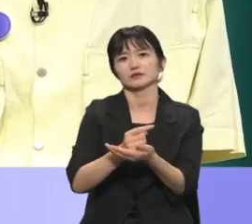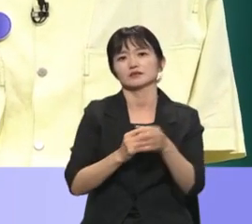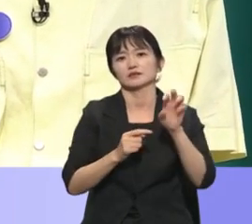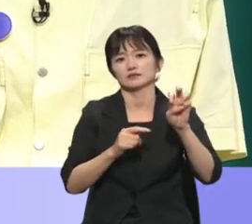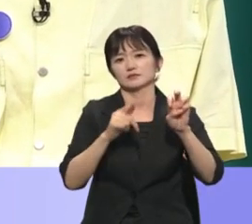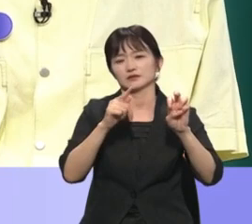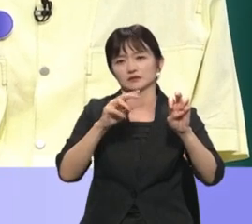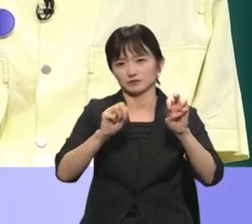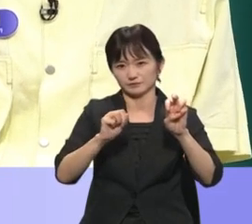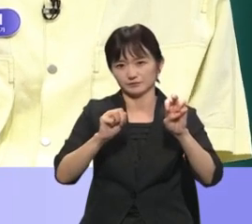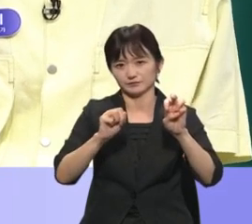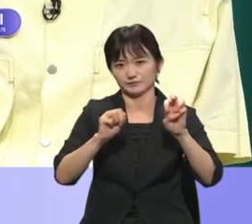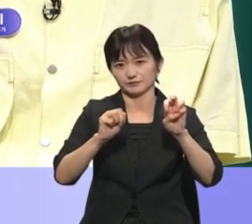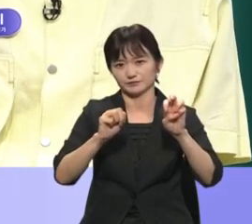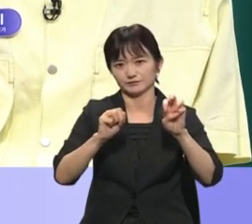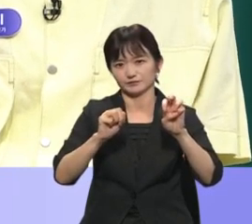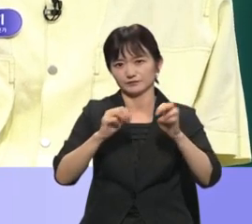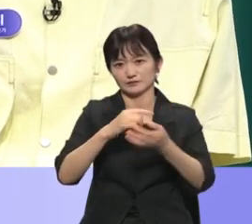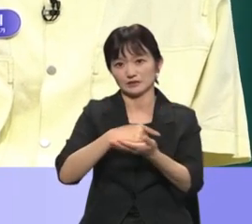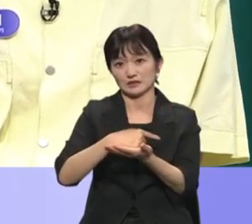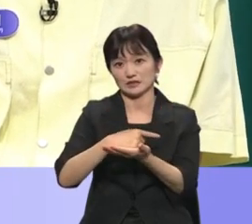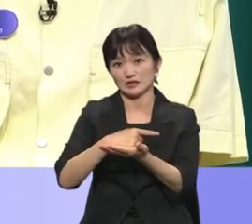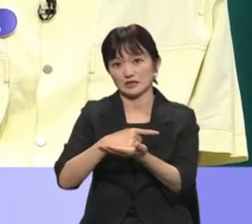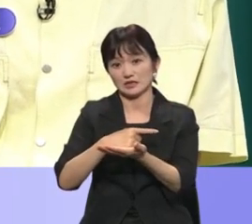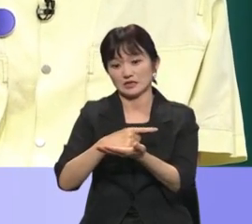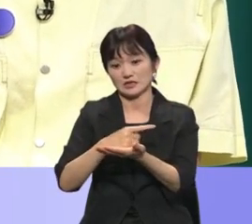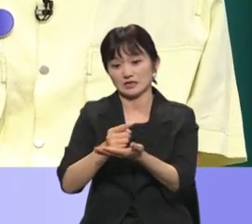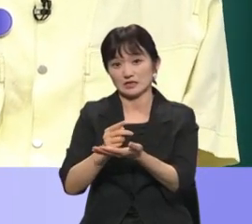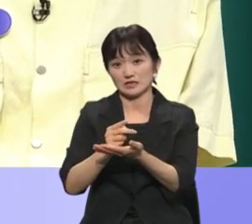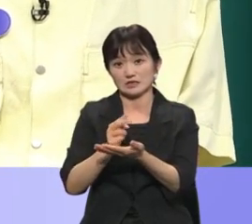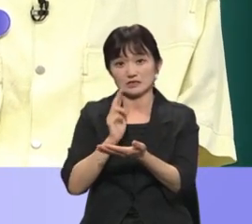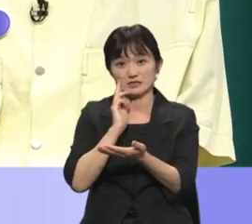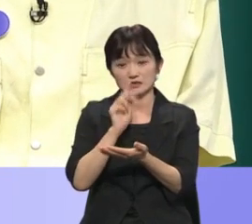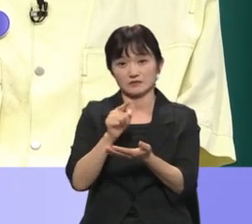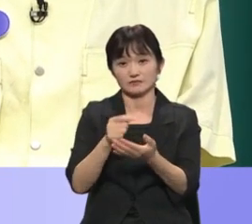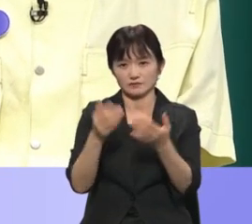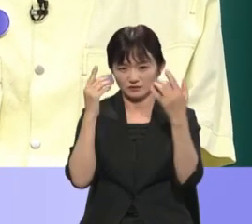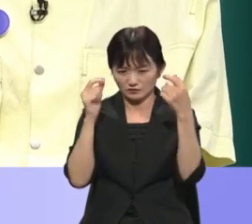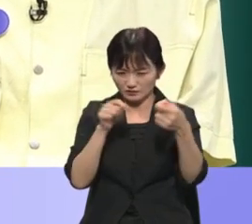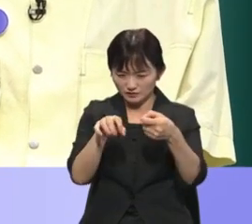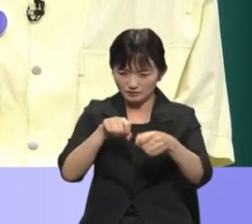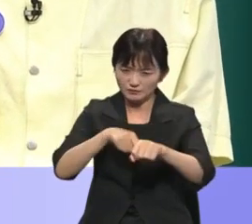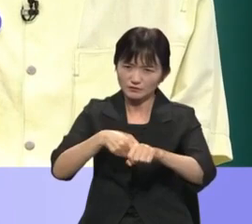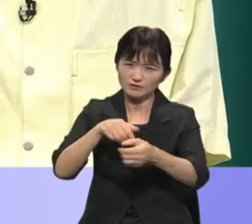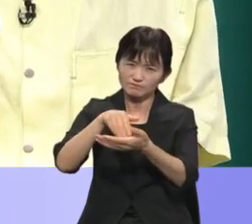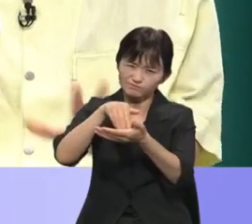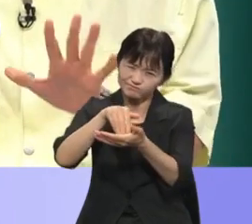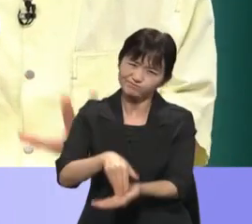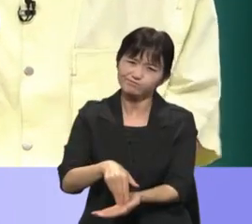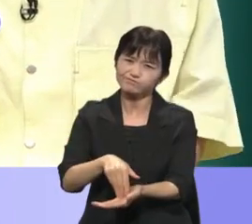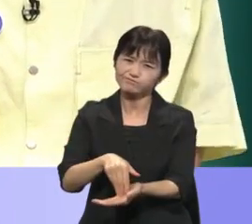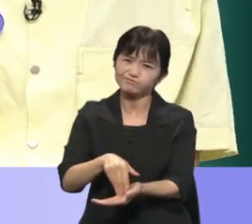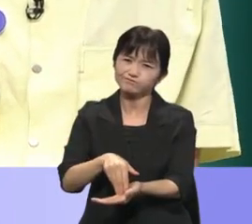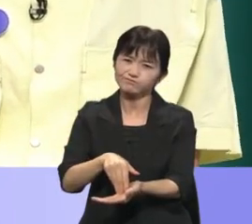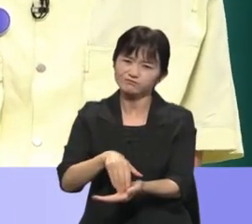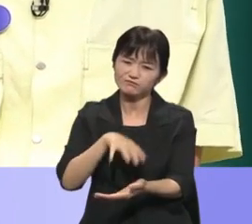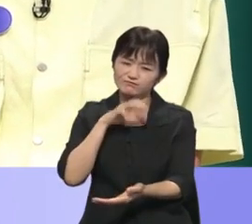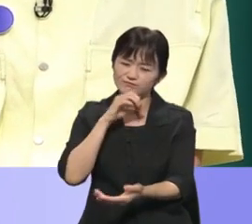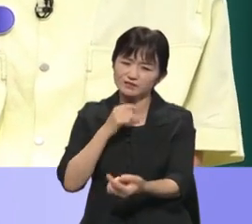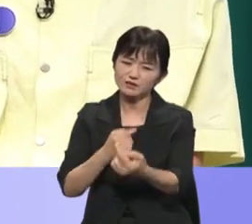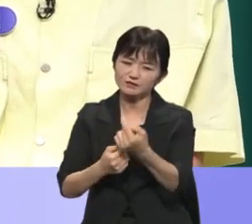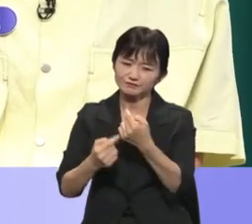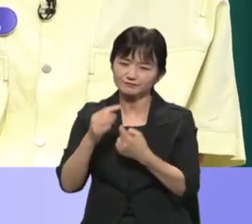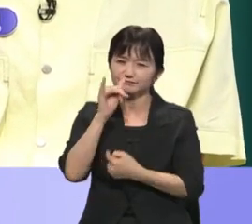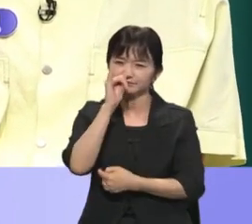30km잖아요 제한속도가 너무 과도하고 스쿨존 사고 처벌도 너무 과도한 거 아니냐 이런 반응들이 조금